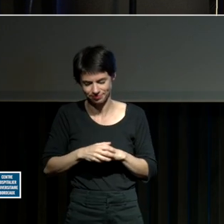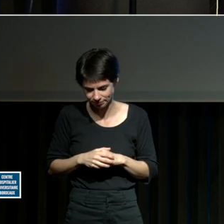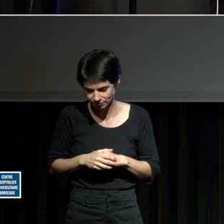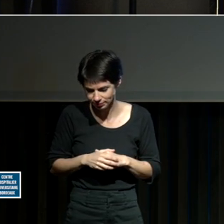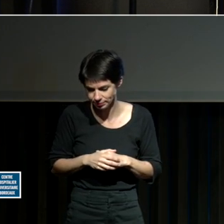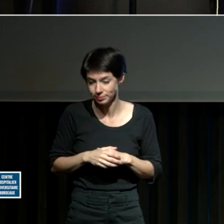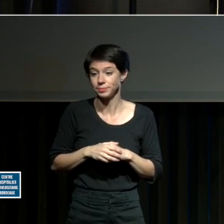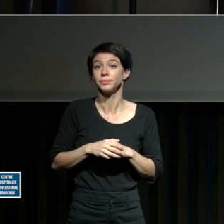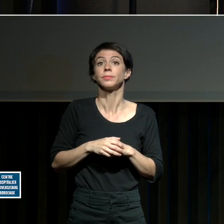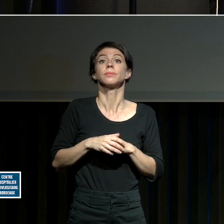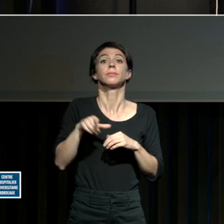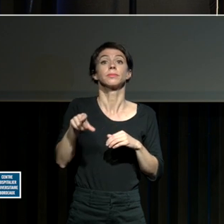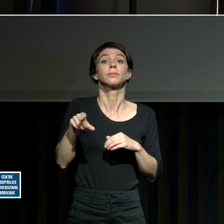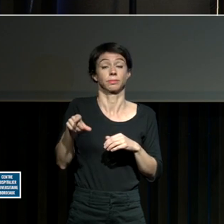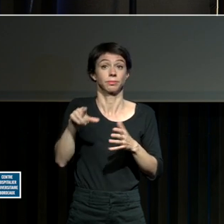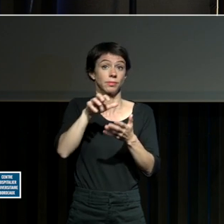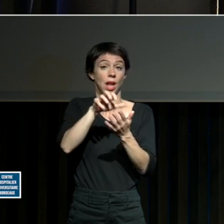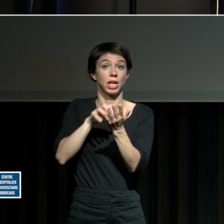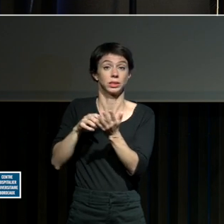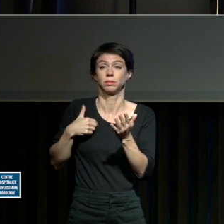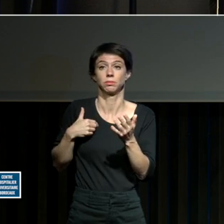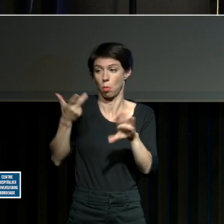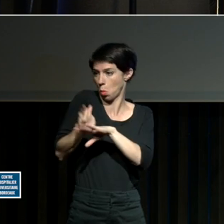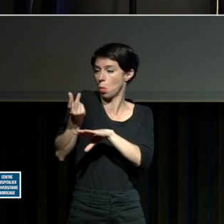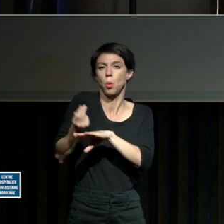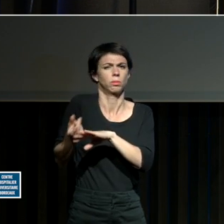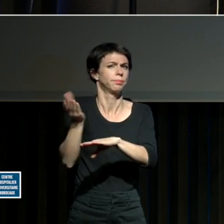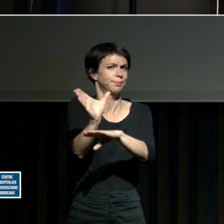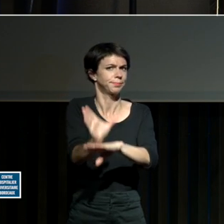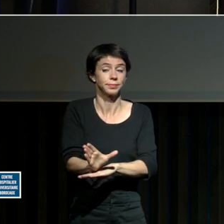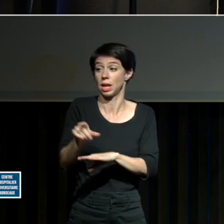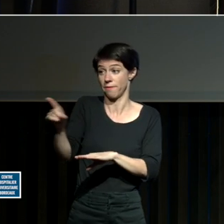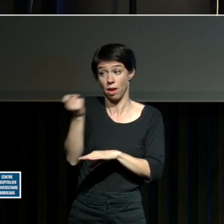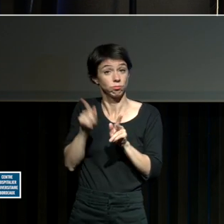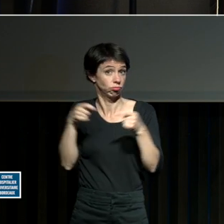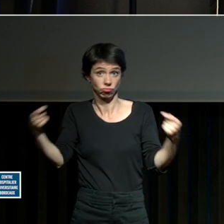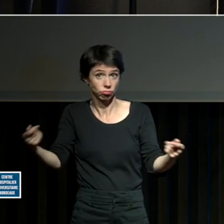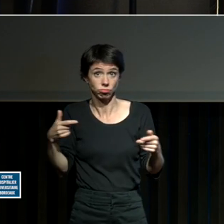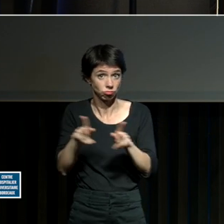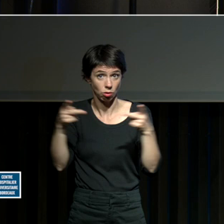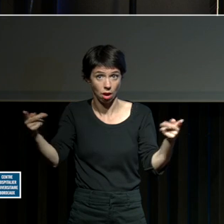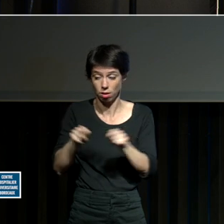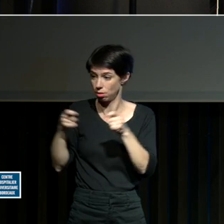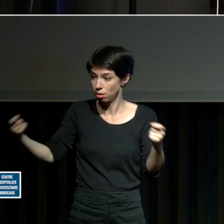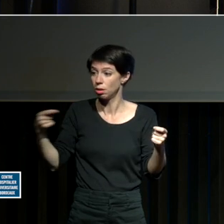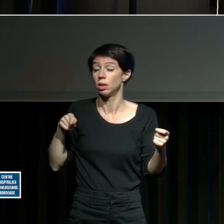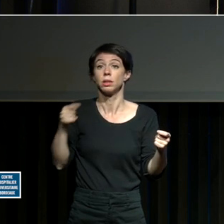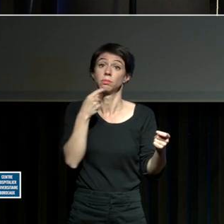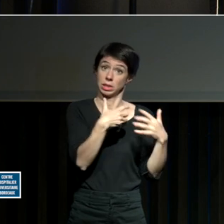nombreuses captures d'écran d'articles dans des journaux, ces préoccupations ont été largement relayées par les